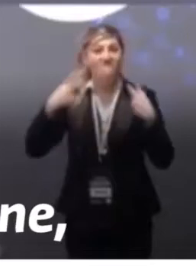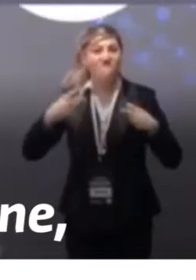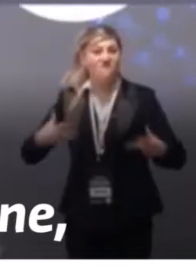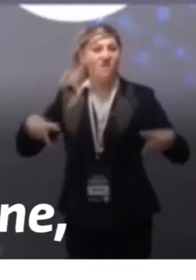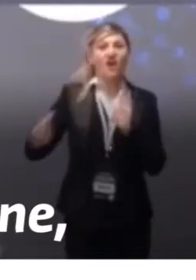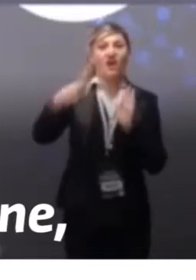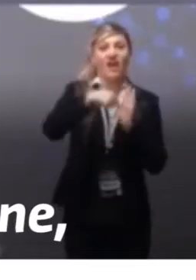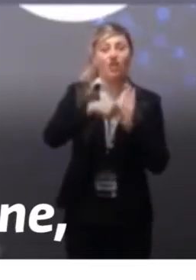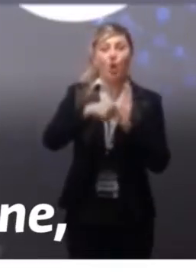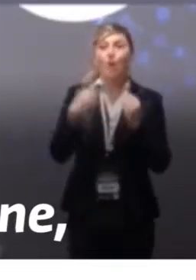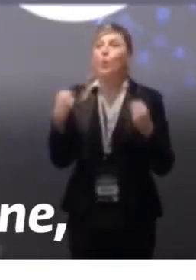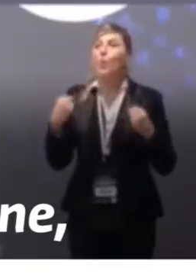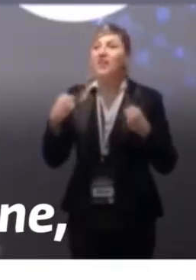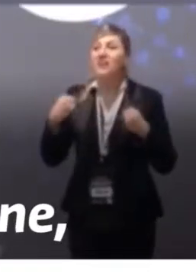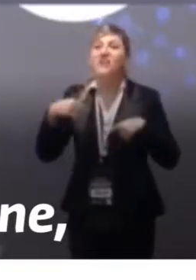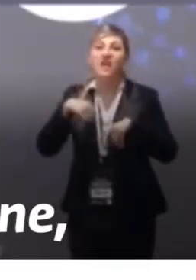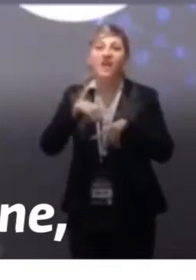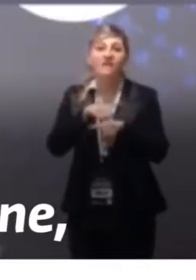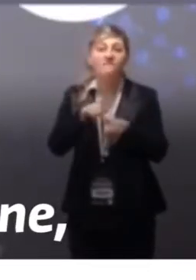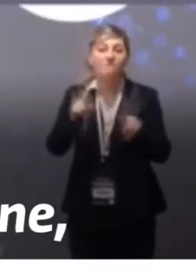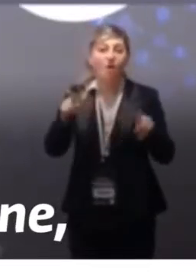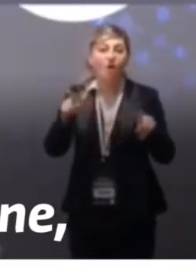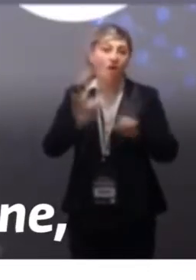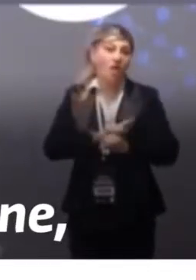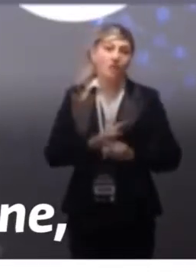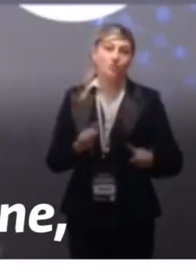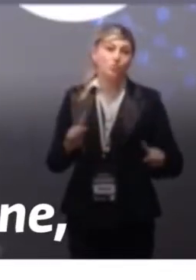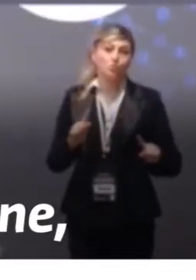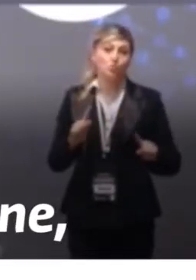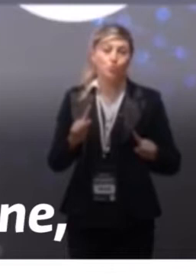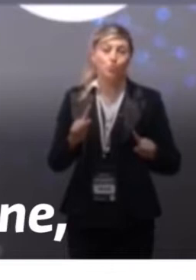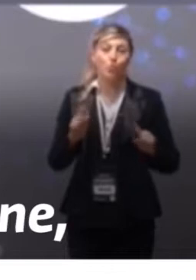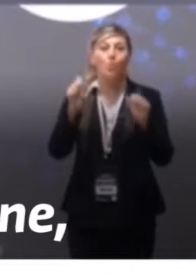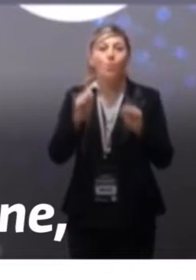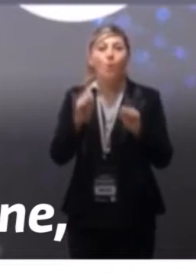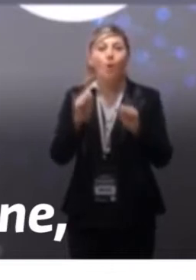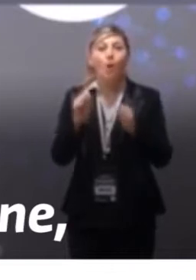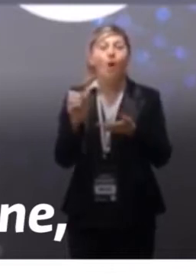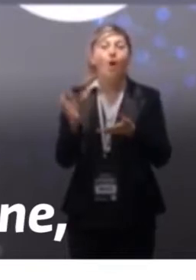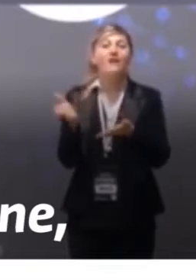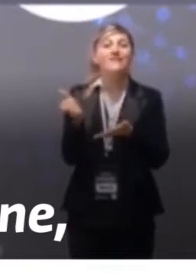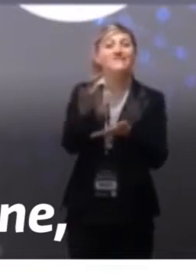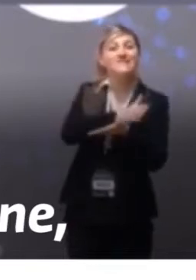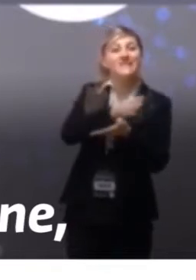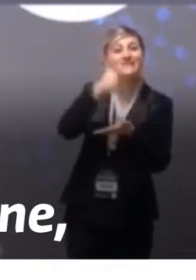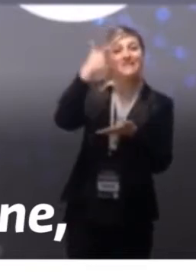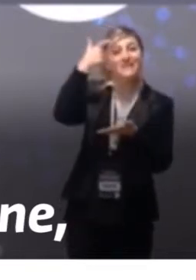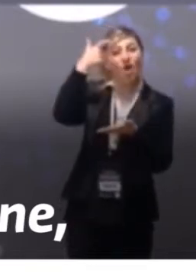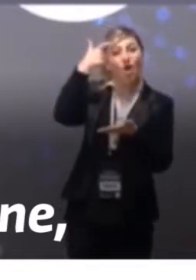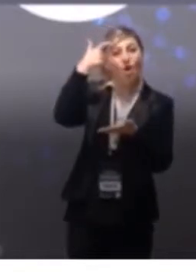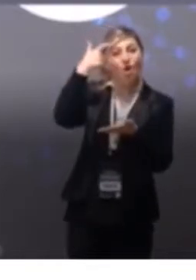sono meglio di voi può aiutare la sinistra di governo la nostra coalizione